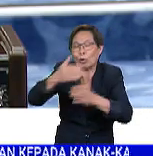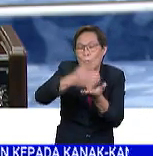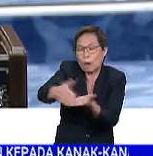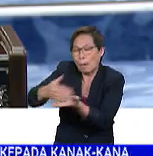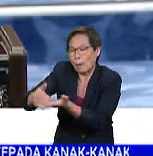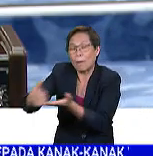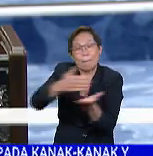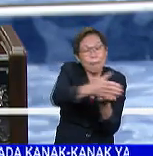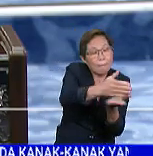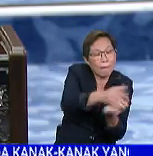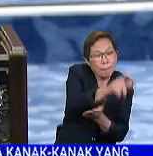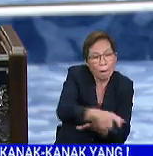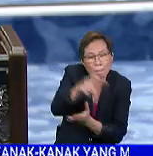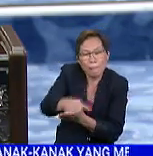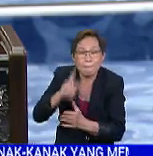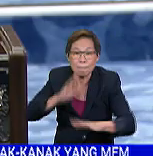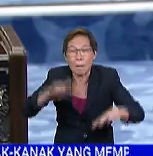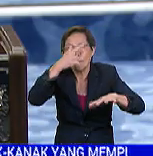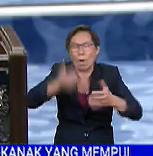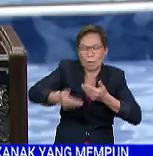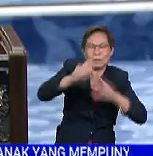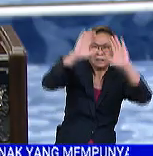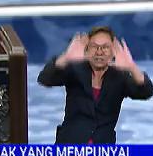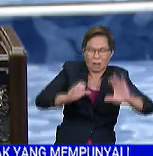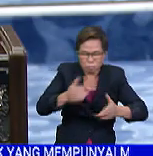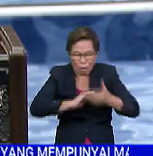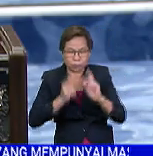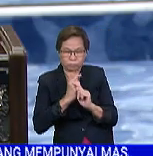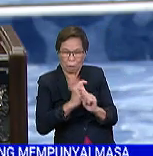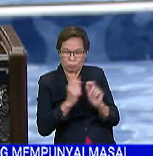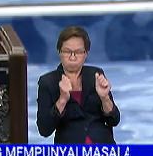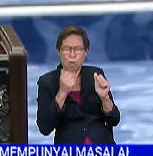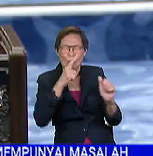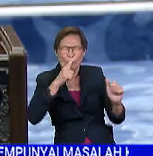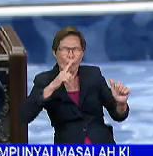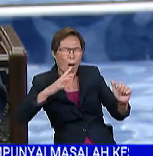kepada mangsa banjir kerana kaedah pembungkusan tersebut lebih tahan lama